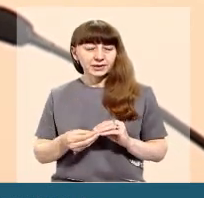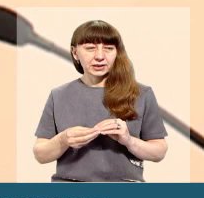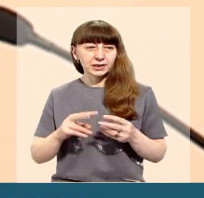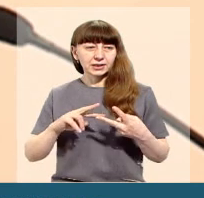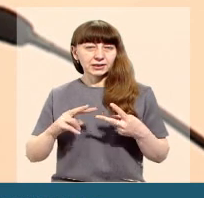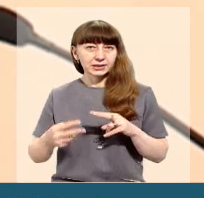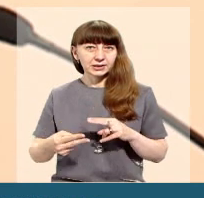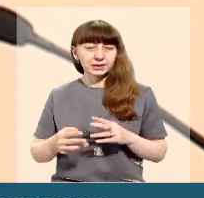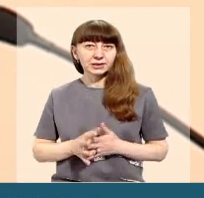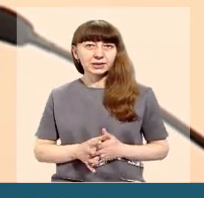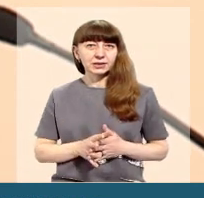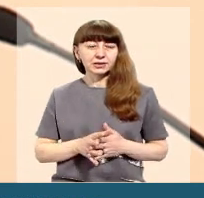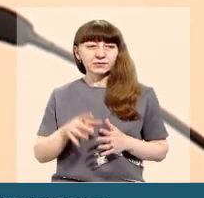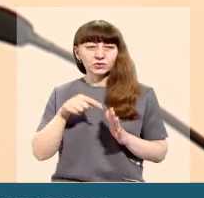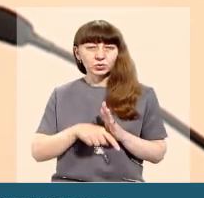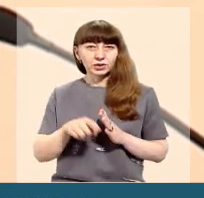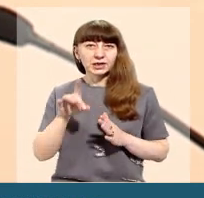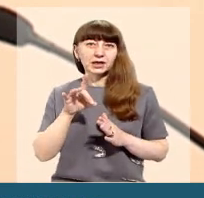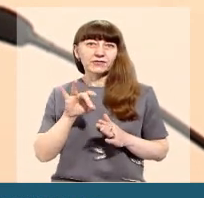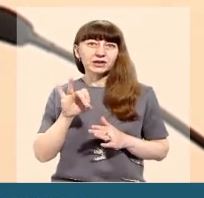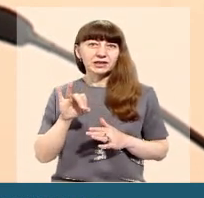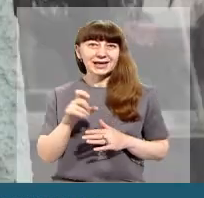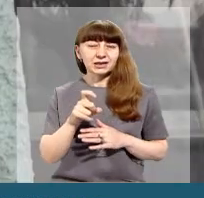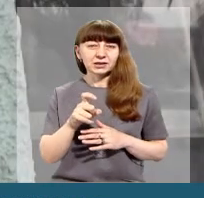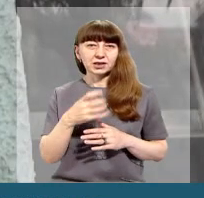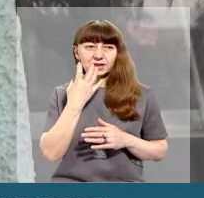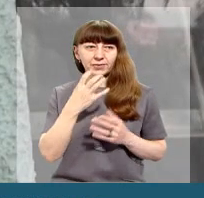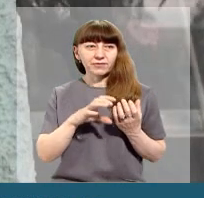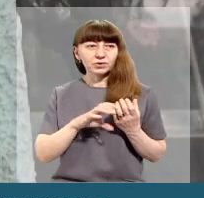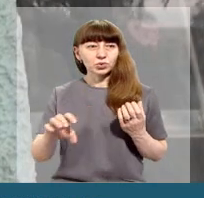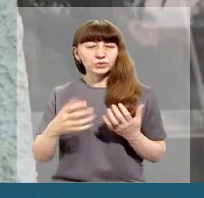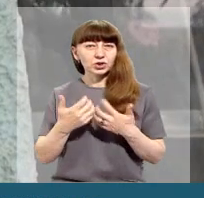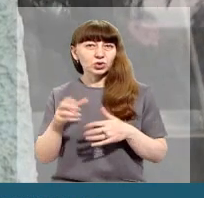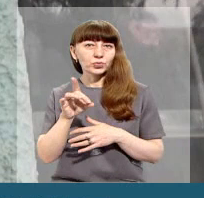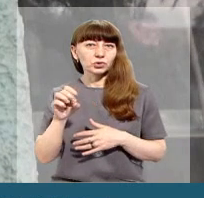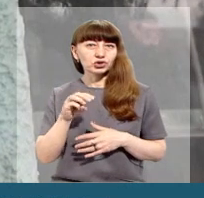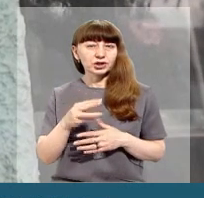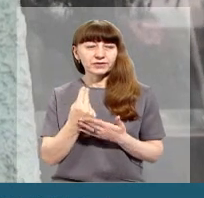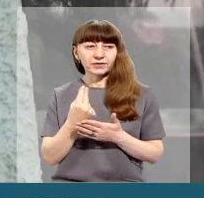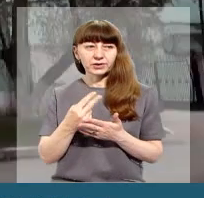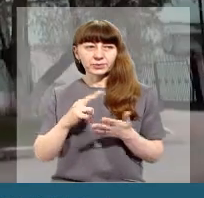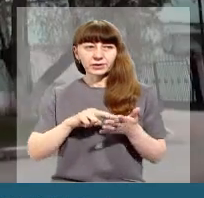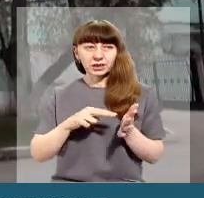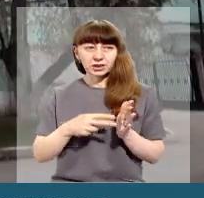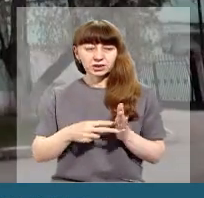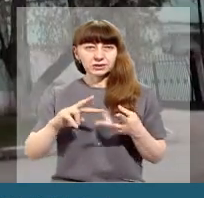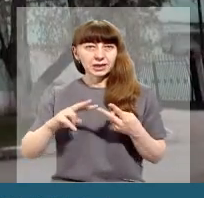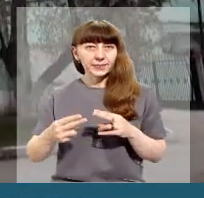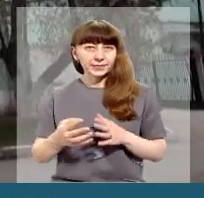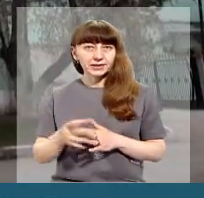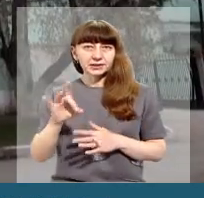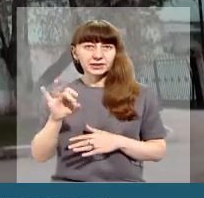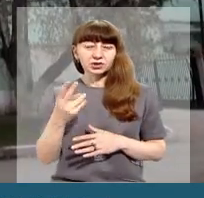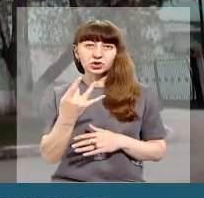оставшихся участков магистральных и внутриквартальных тепловых сетей. В этом году за счет бюджетного финансирования планируется замена